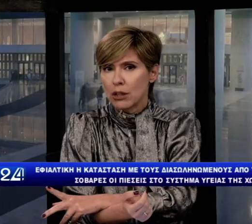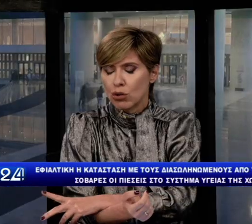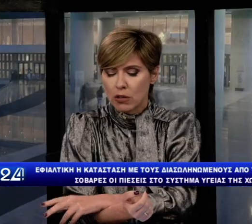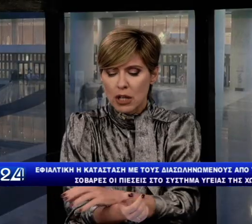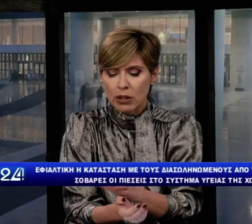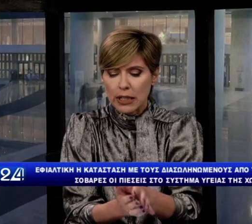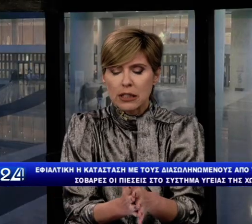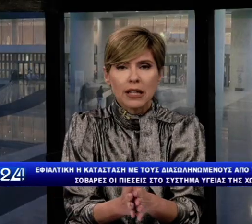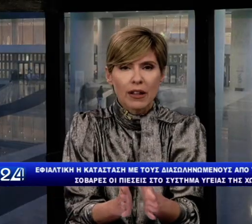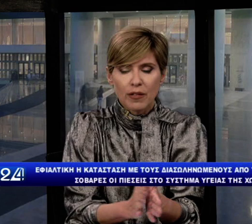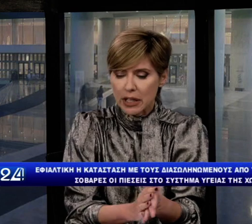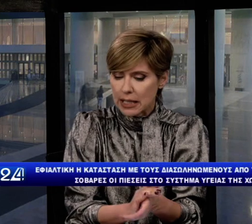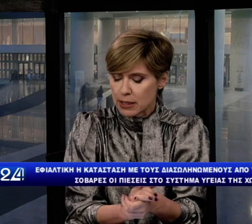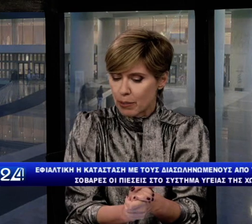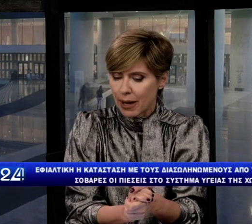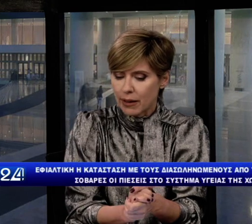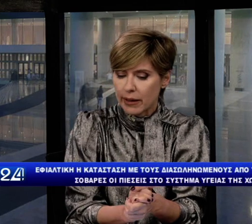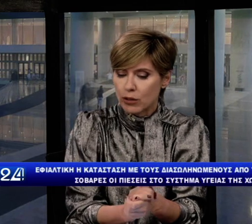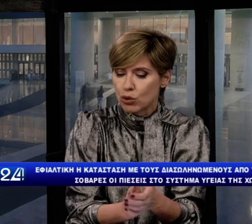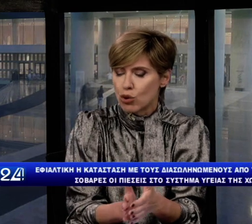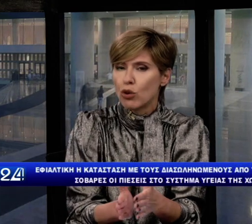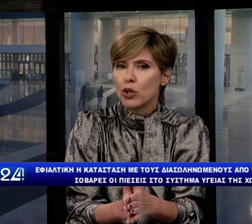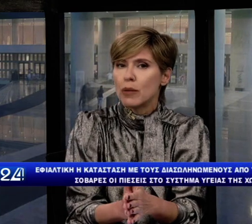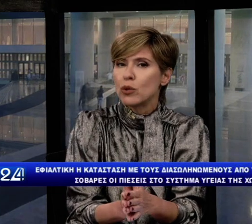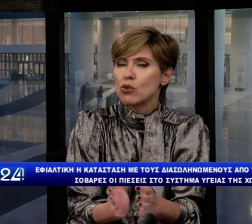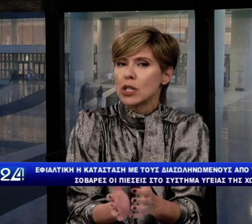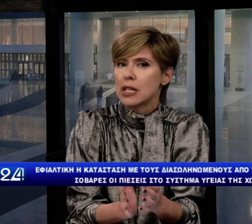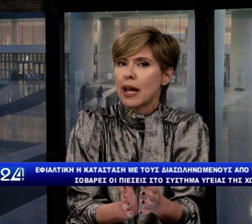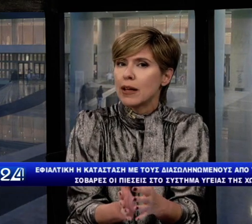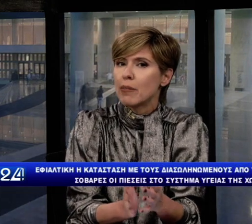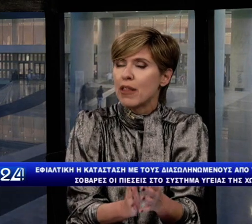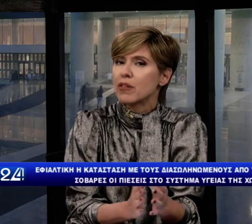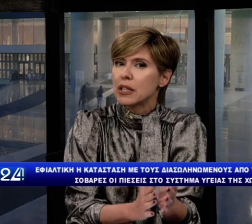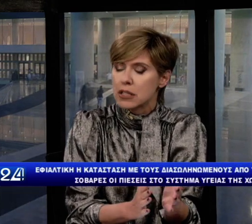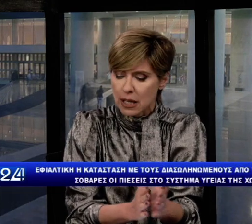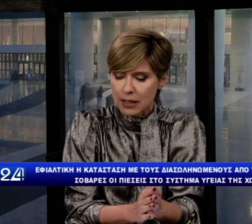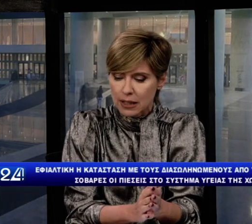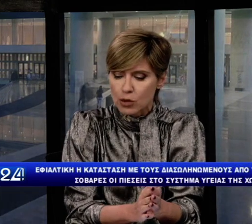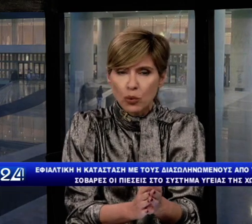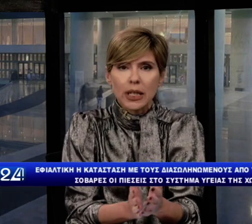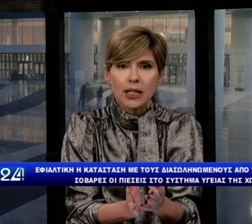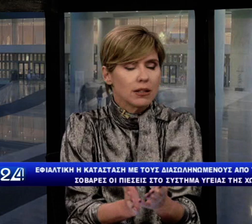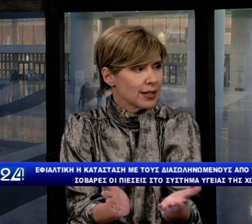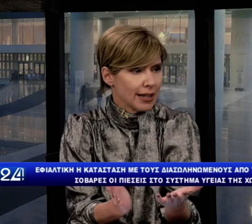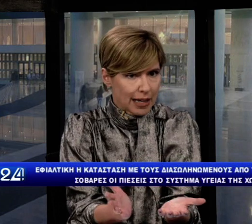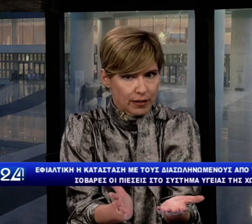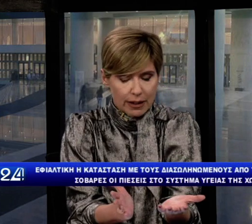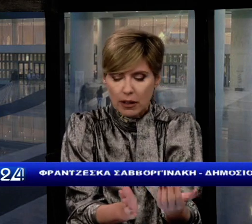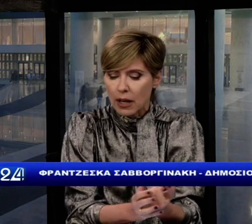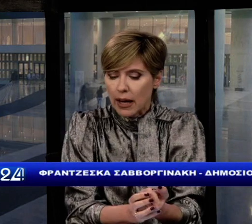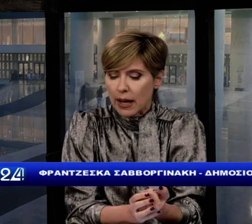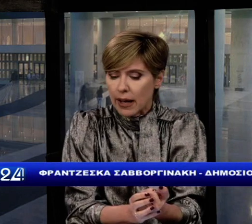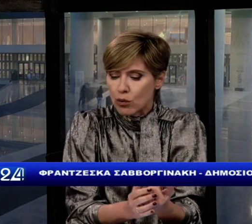των γιατρών Θεσσαλονίκης, η κυρία Δάφνη Κατσίμπα, των νοσοκομείων, είπε ότι ουσιαστικά οι μεθ αυτές οι 43 που είχαν